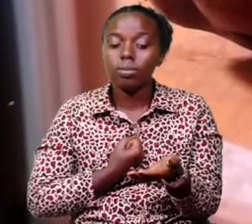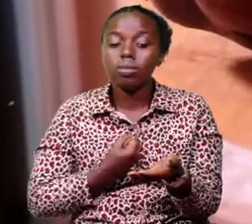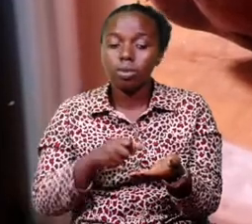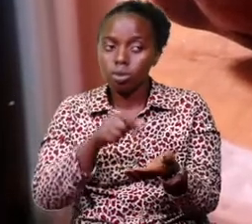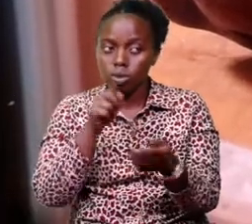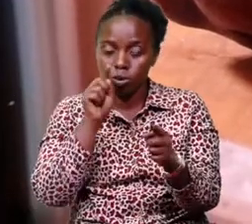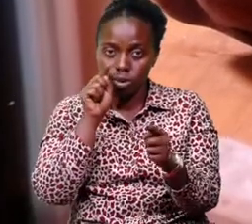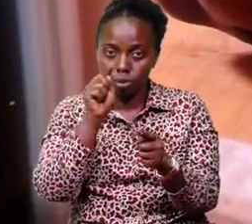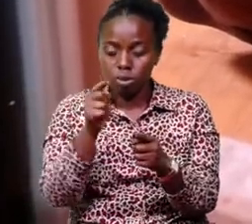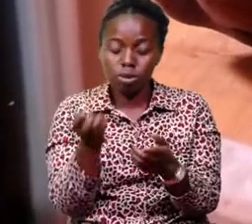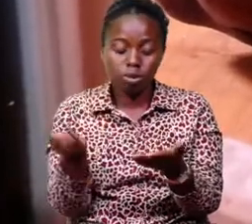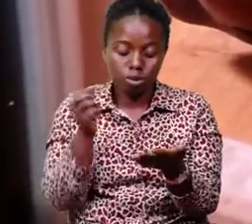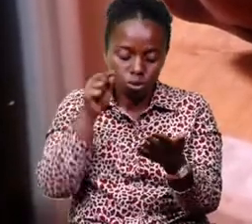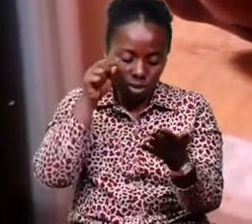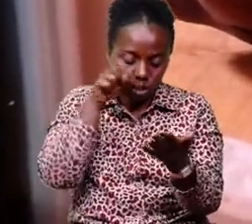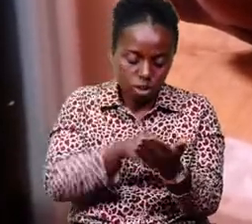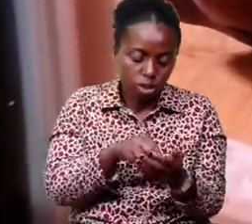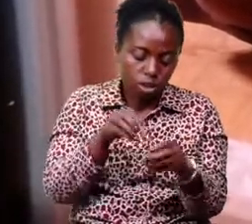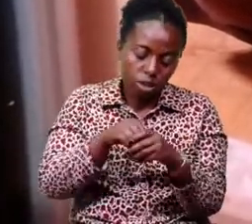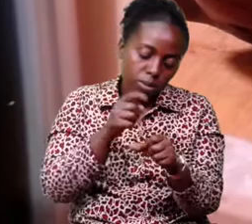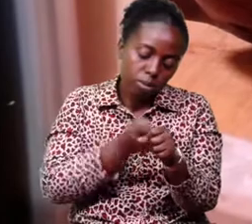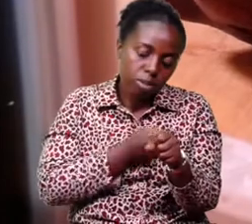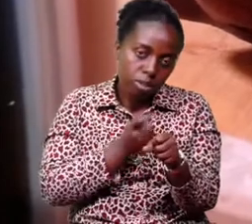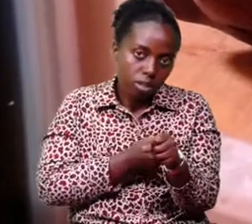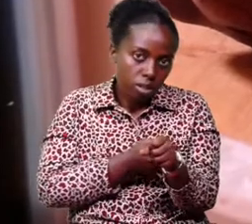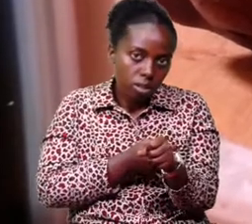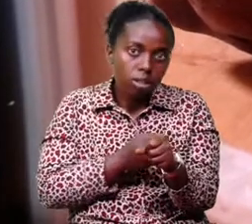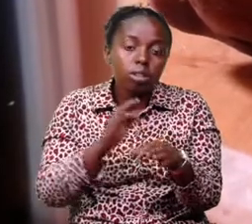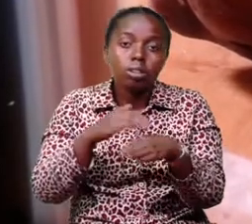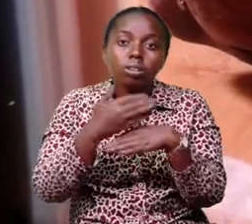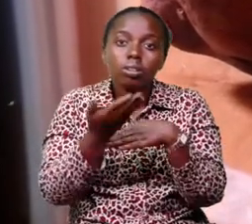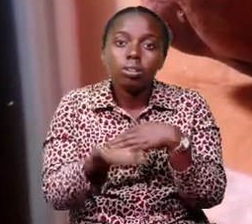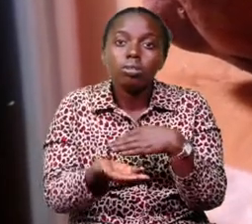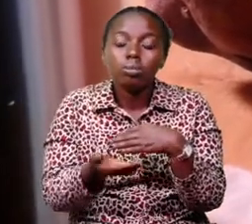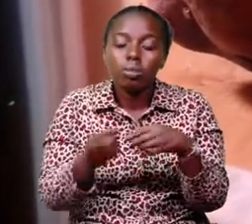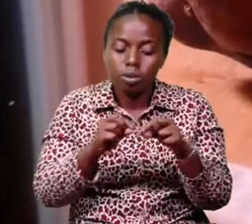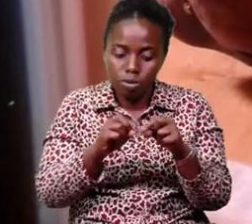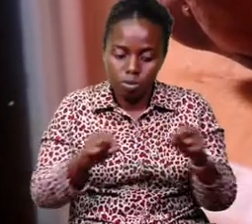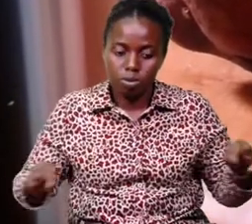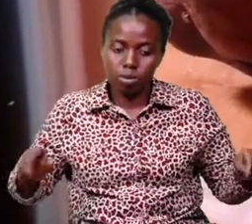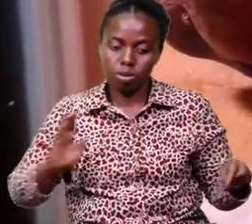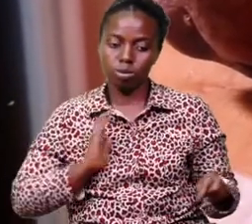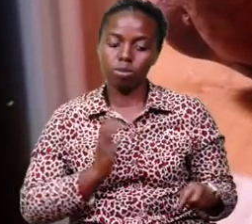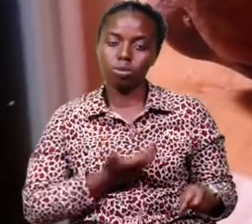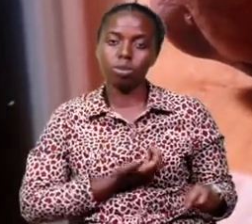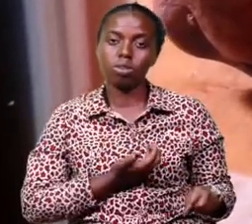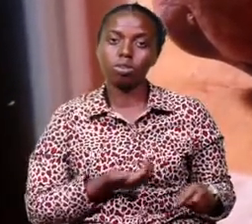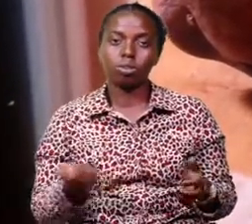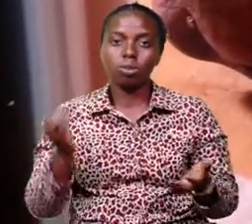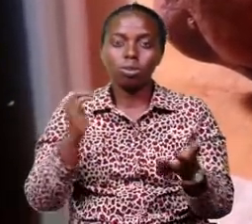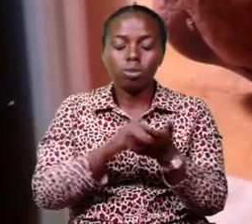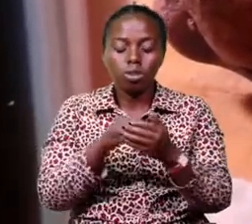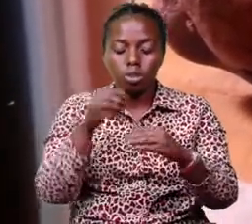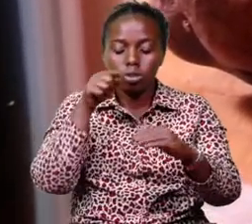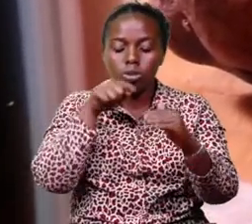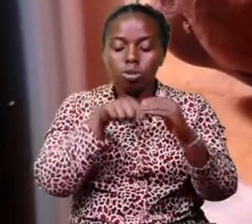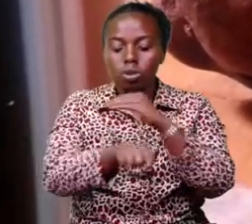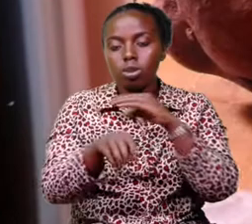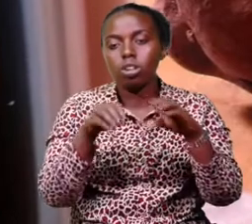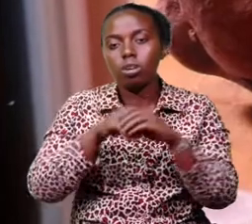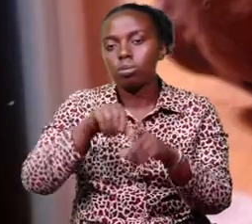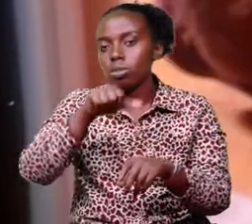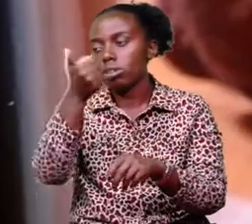undi musumari tukashinga mu kirayi hanyuma umuringa nanone wacu ukongera nawo ukinjira mu kindi